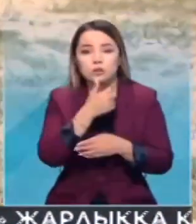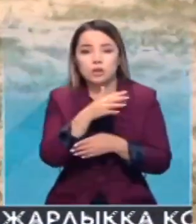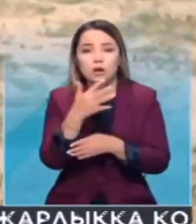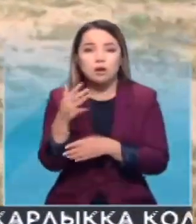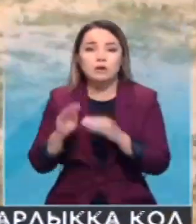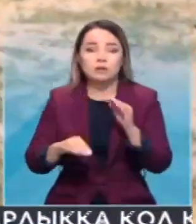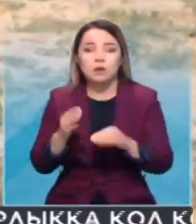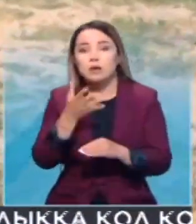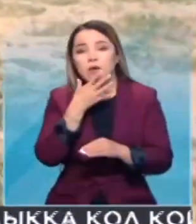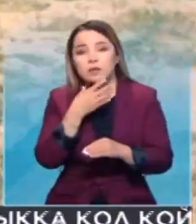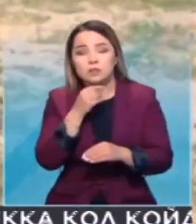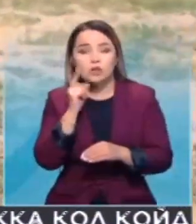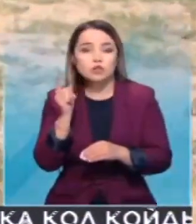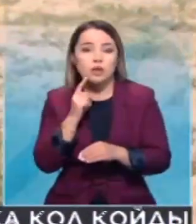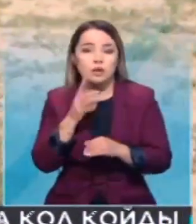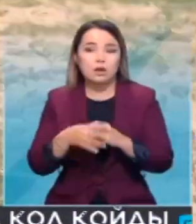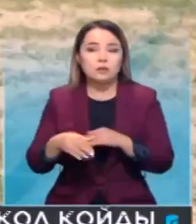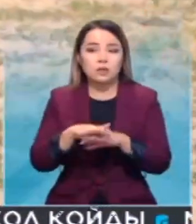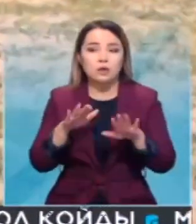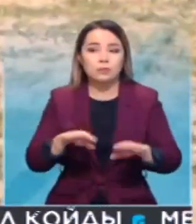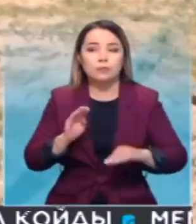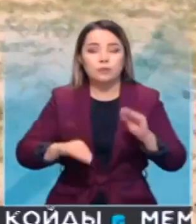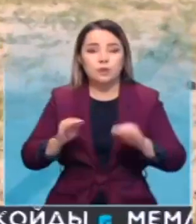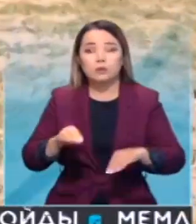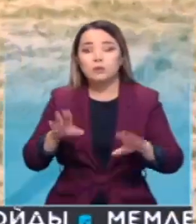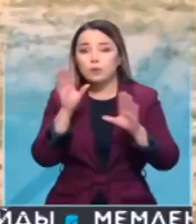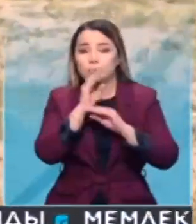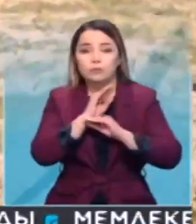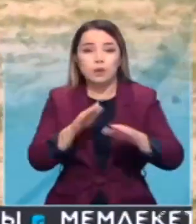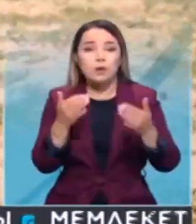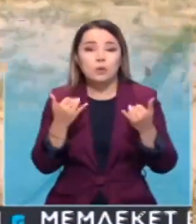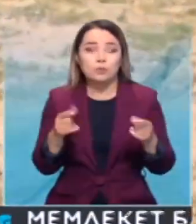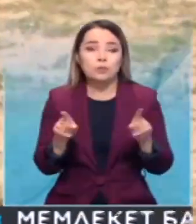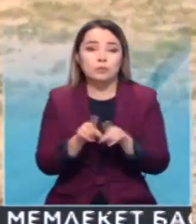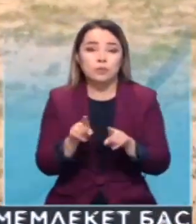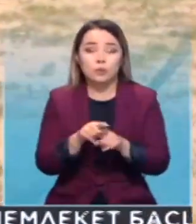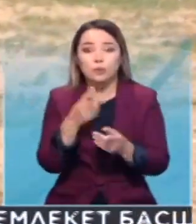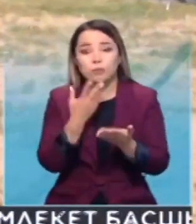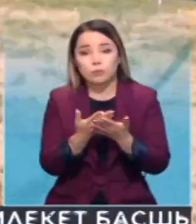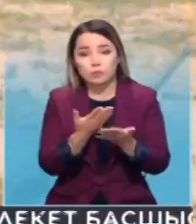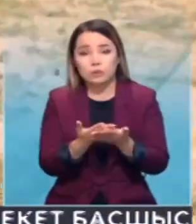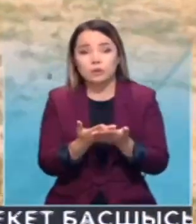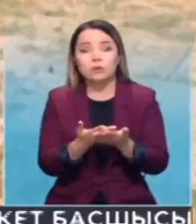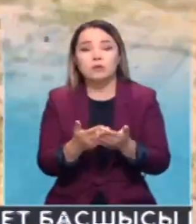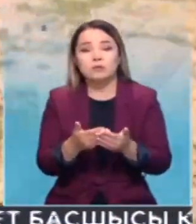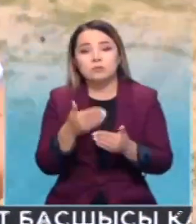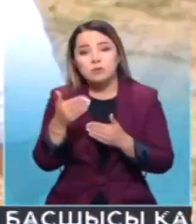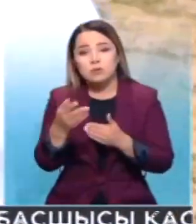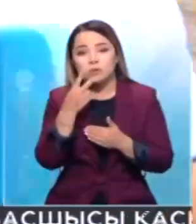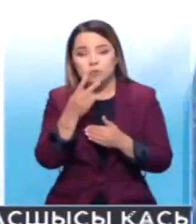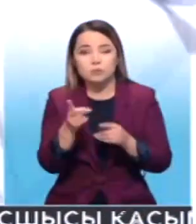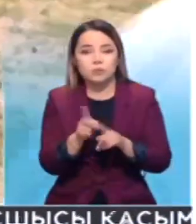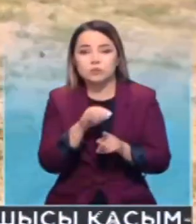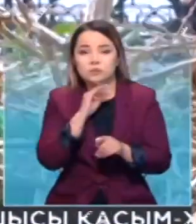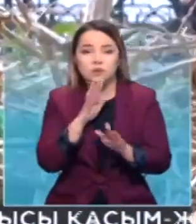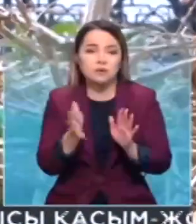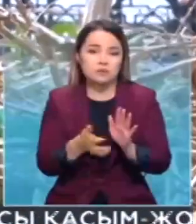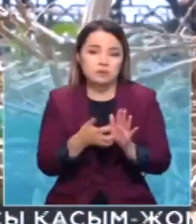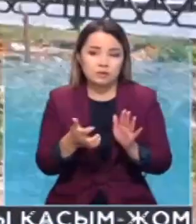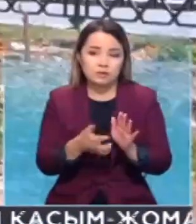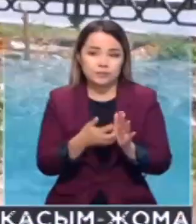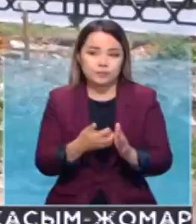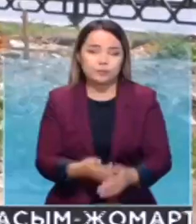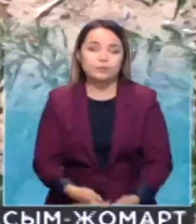ең көрікті әрі ең жасыл аймақтарының бірі болуы тиіс еді. Алайда қазіргі таңда бұл жақта көрініс бұдан алшақтау көрінеді.